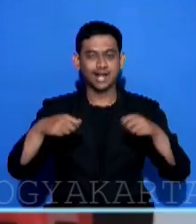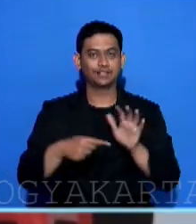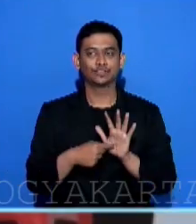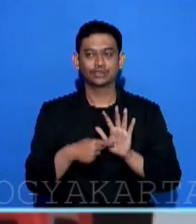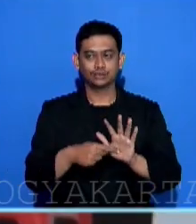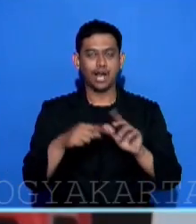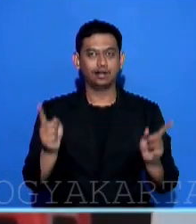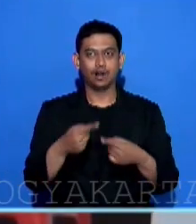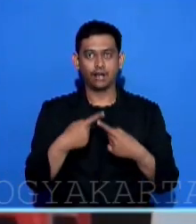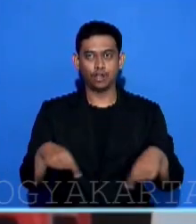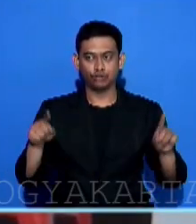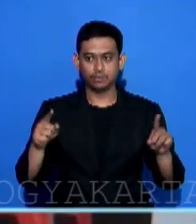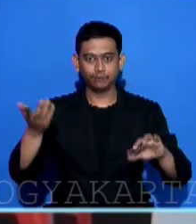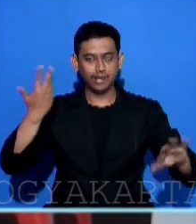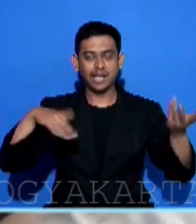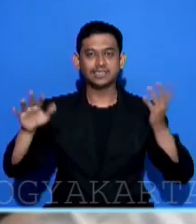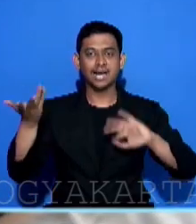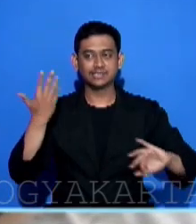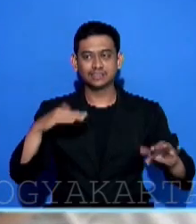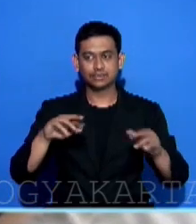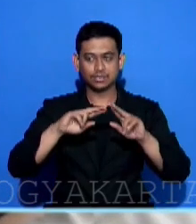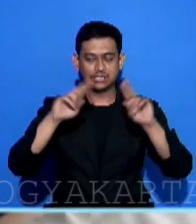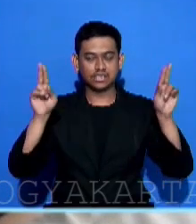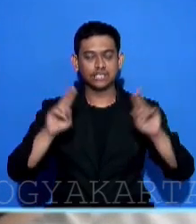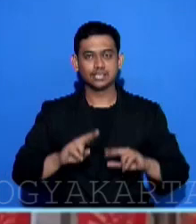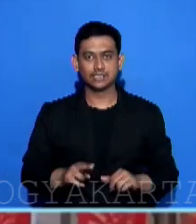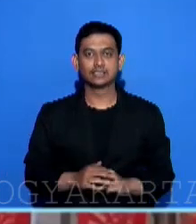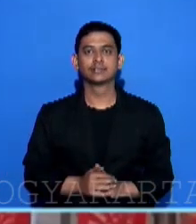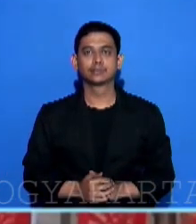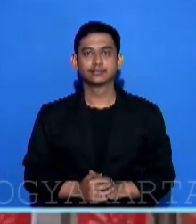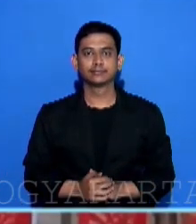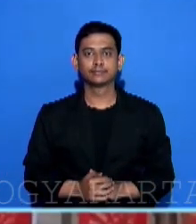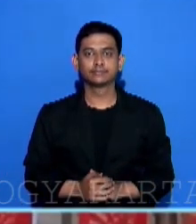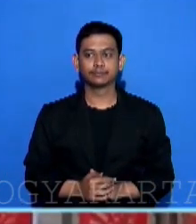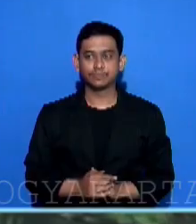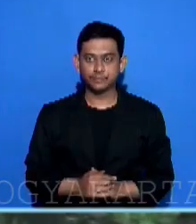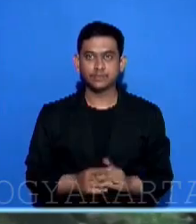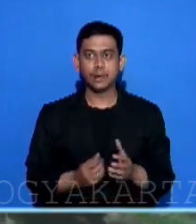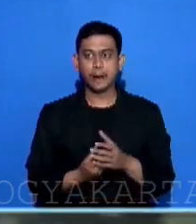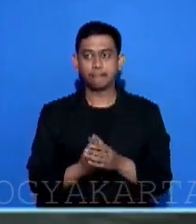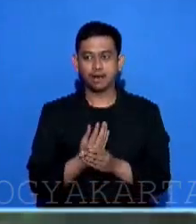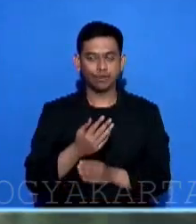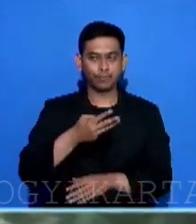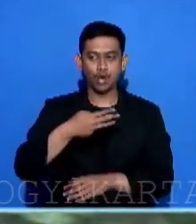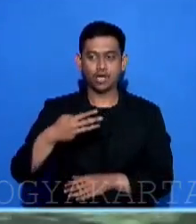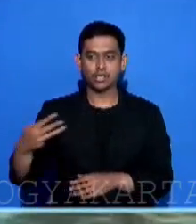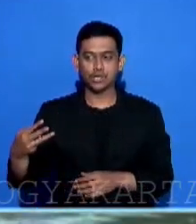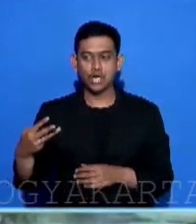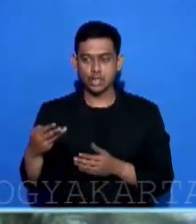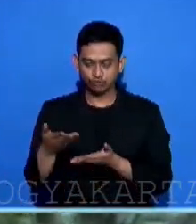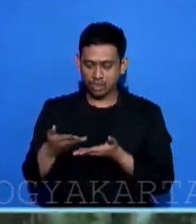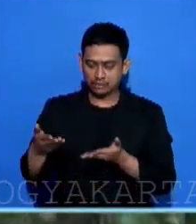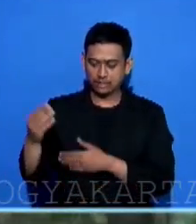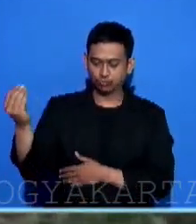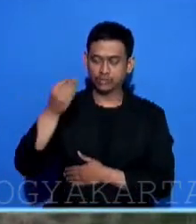tari hingga musikalisasi puisi kegiatan pengabdian masyarakat pengembangan ekowisata bantaran sungai bedok telah membawa